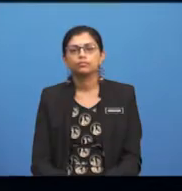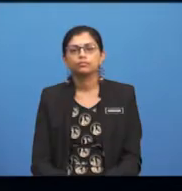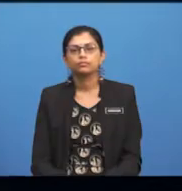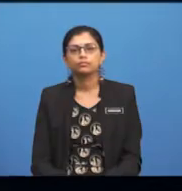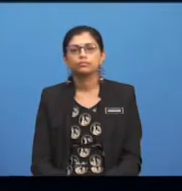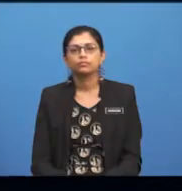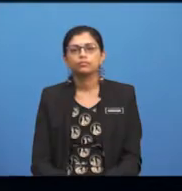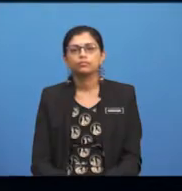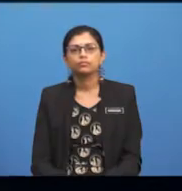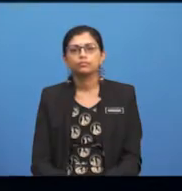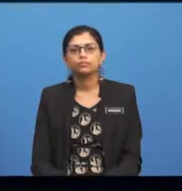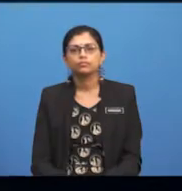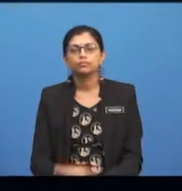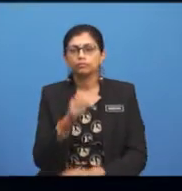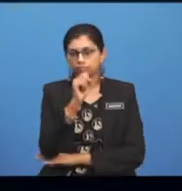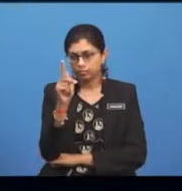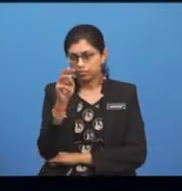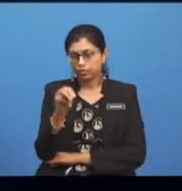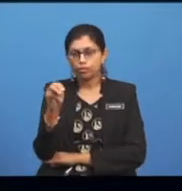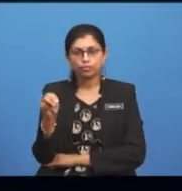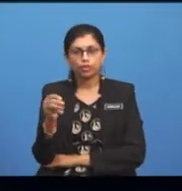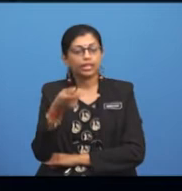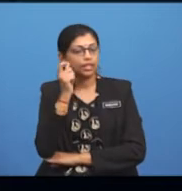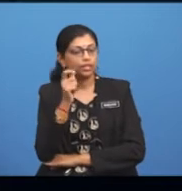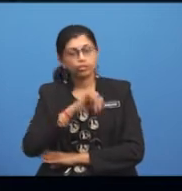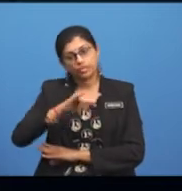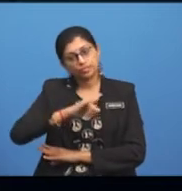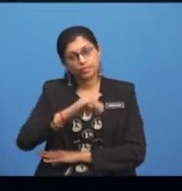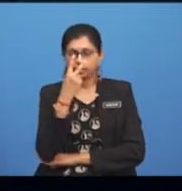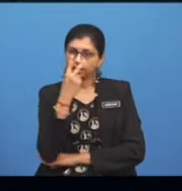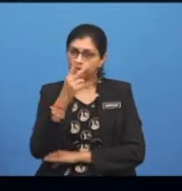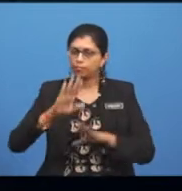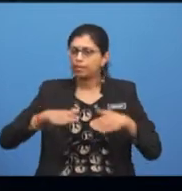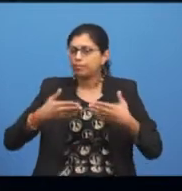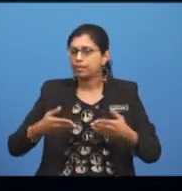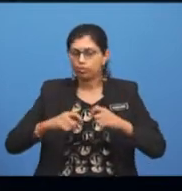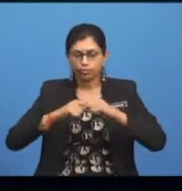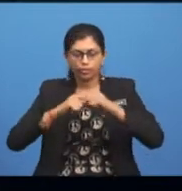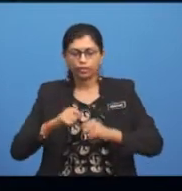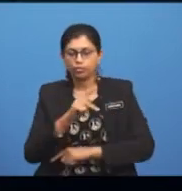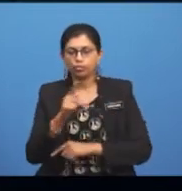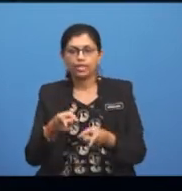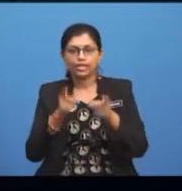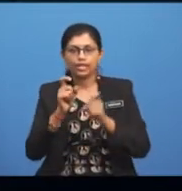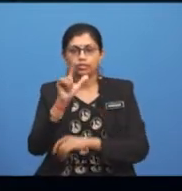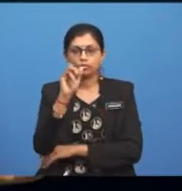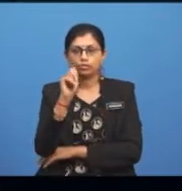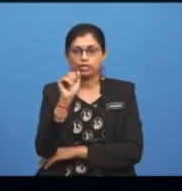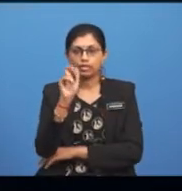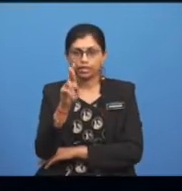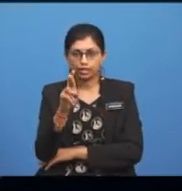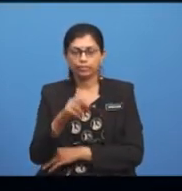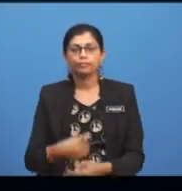Baiklah, tadi kita telah sama-sama melihat bagaimana untuk menentukan laju linear, iaitu laju